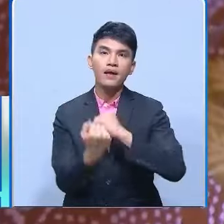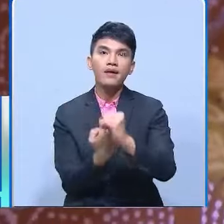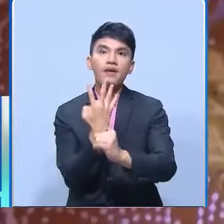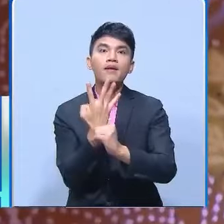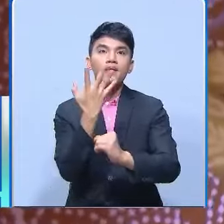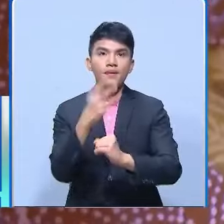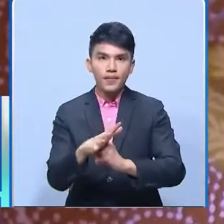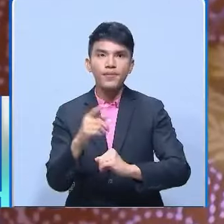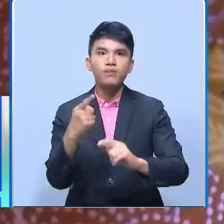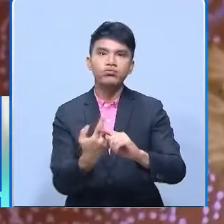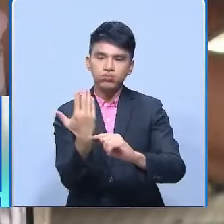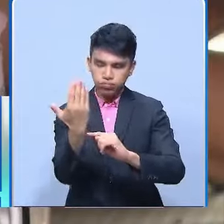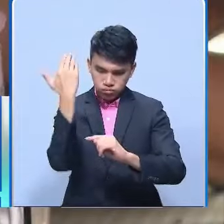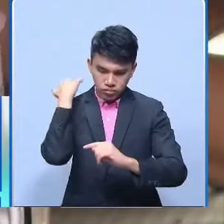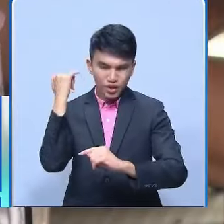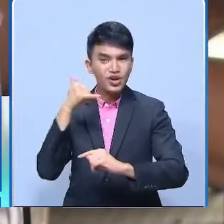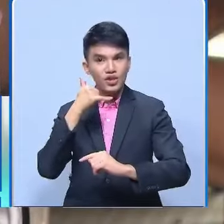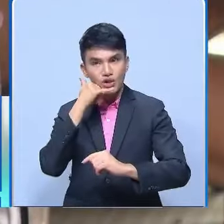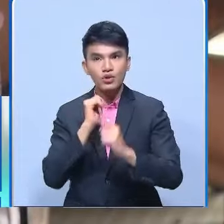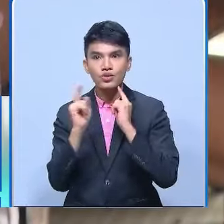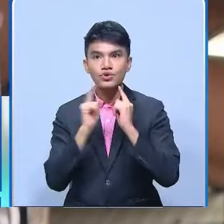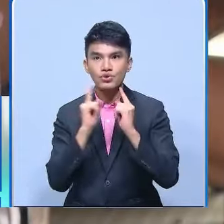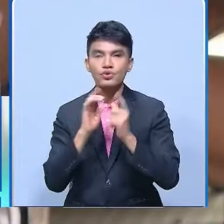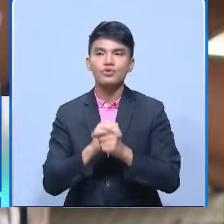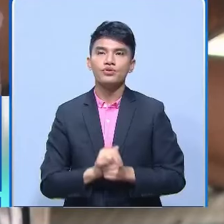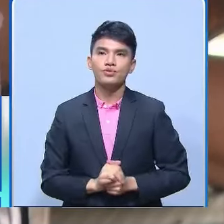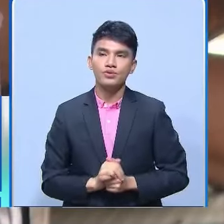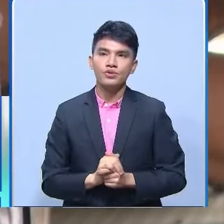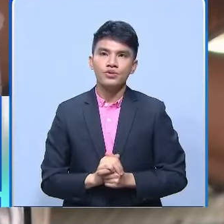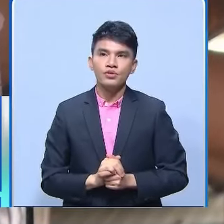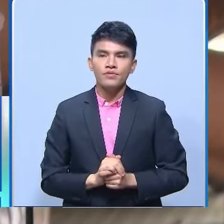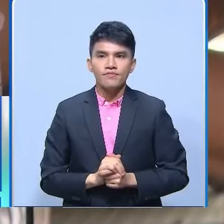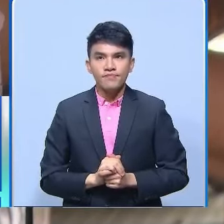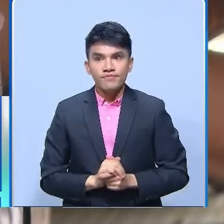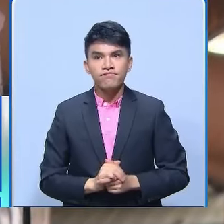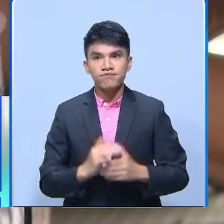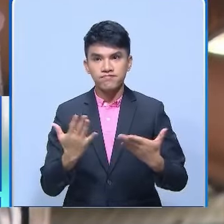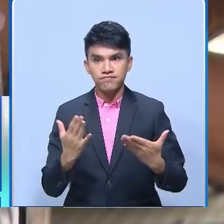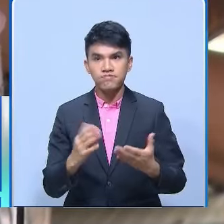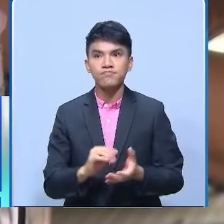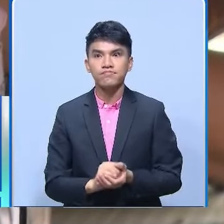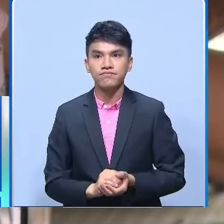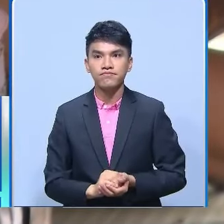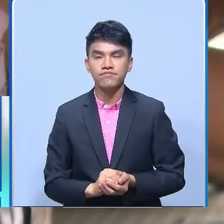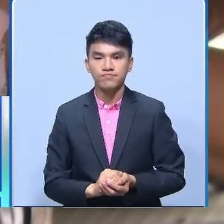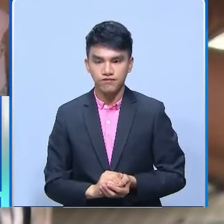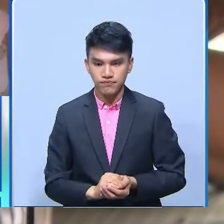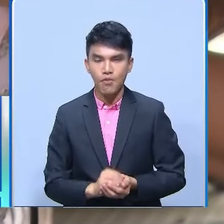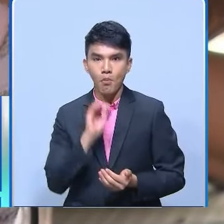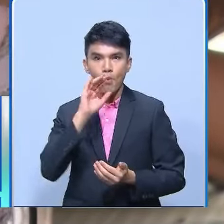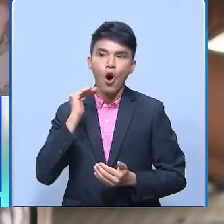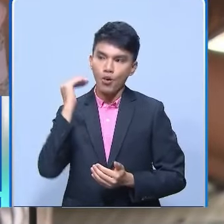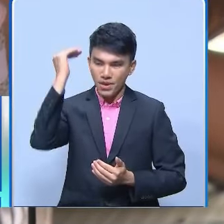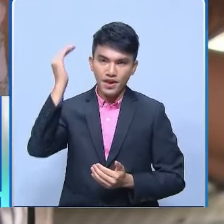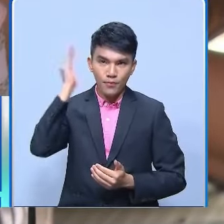กระทั่งเดือนก่อนมีโทรศัพท์ลึกลับโทรมาหาน้องสาวของบางนกนะปลายสายบอกว่าเธอเนี่ยให้ไปบอกพี่